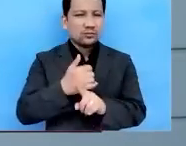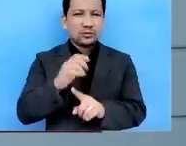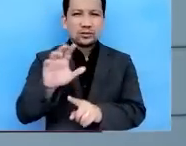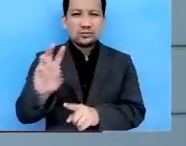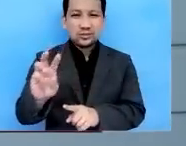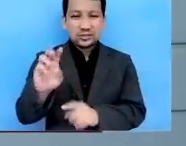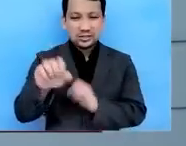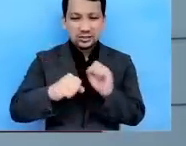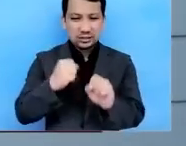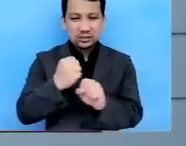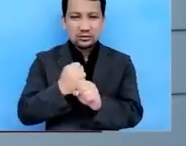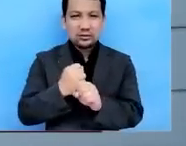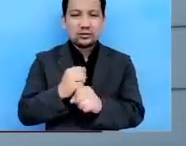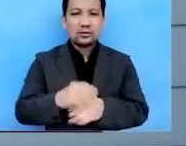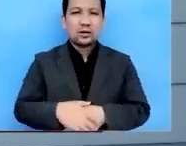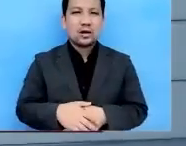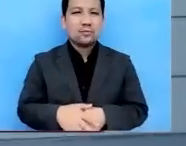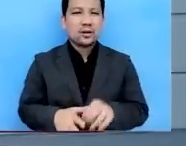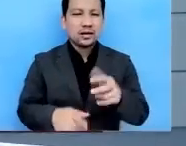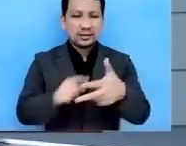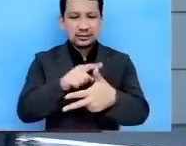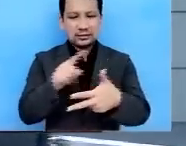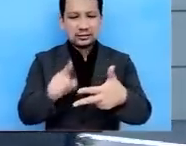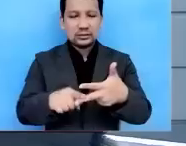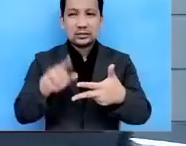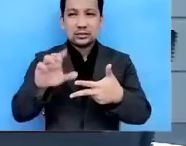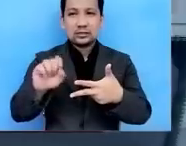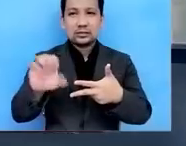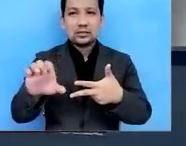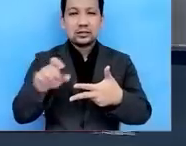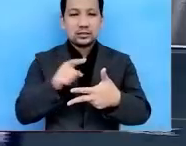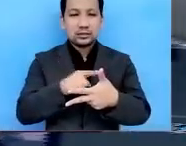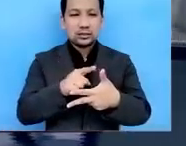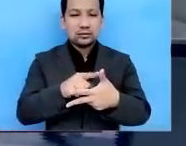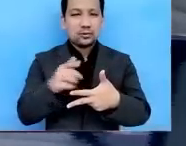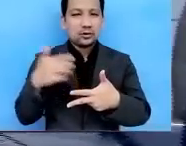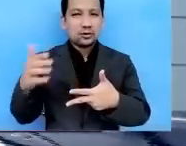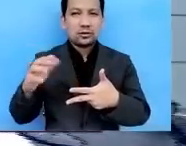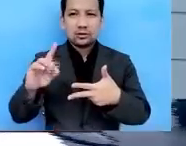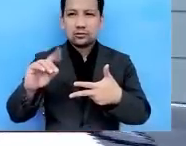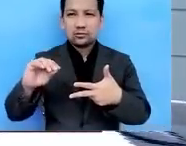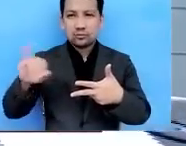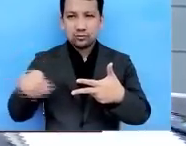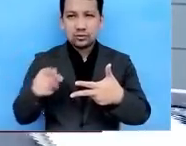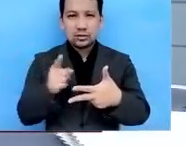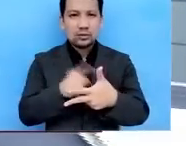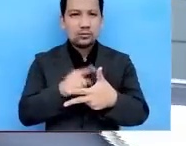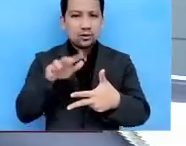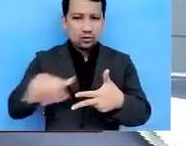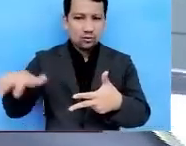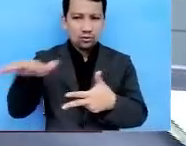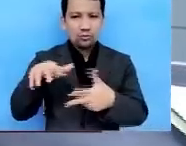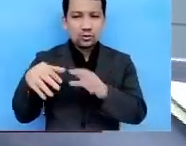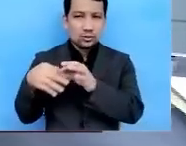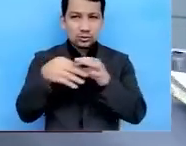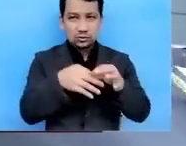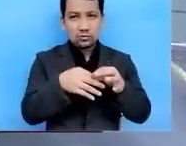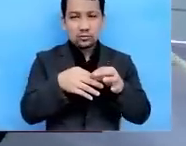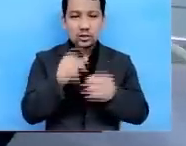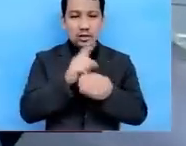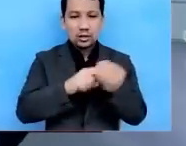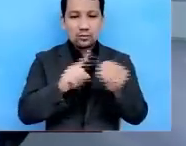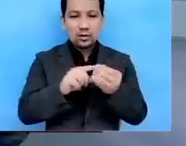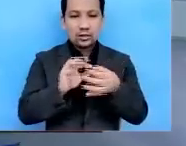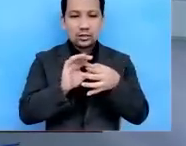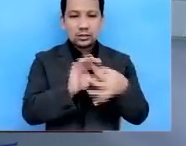ang nakakaraan. Tatlo kasi ang kasong sinampa laban kay Dilima ng DOJ. Ang lahat ng yan may kinalaman daw sa pagkakasangkot